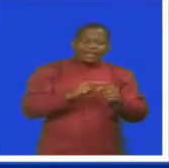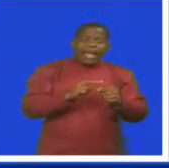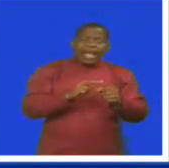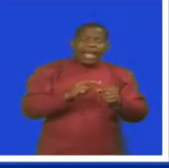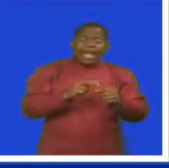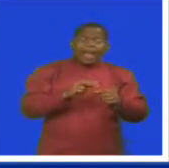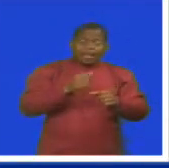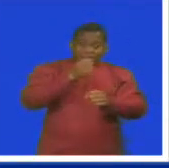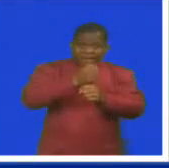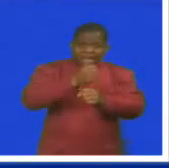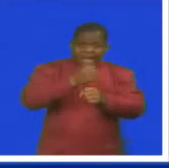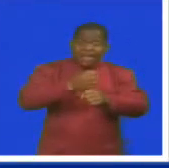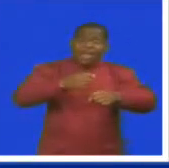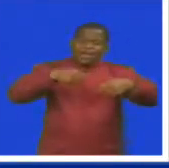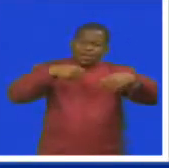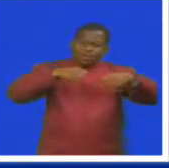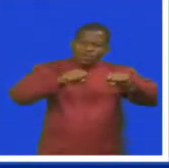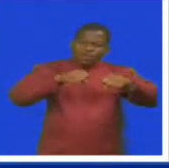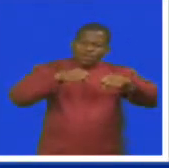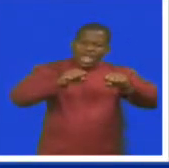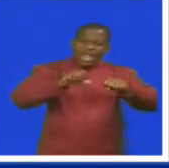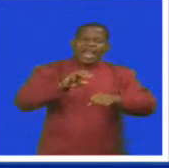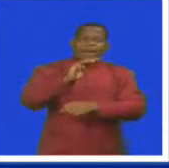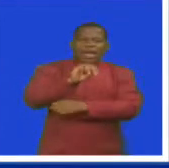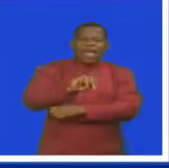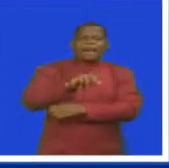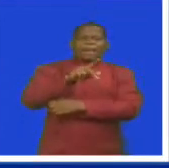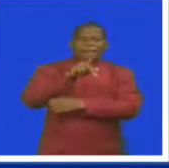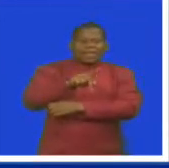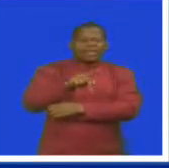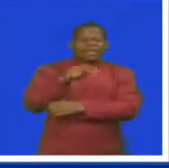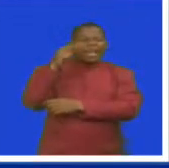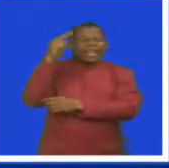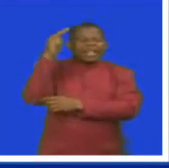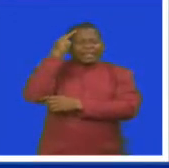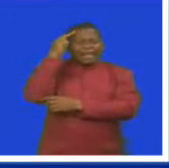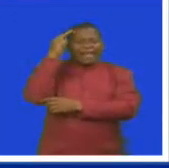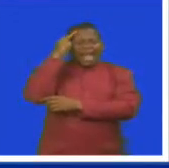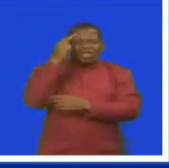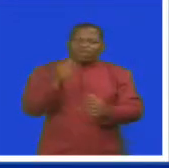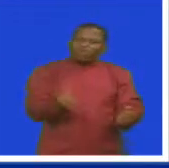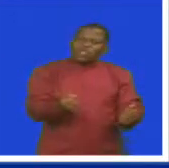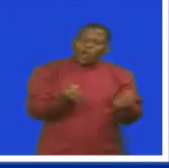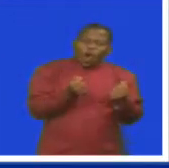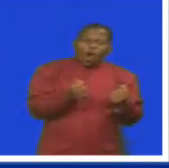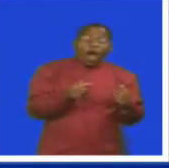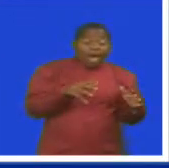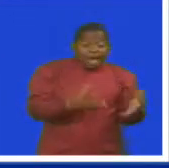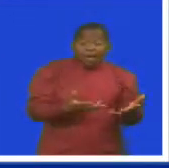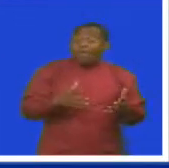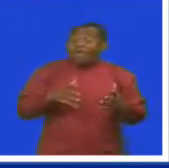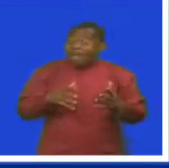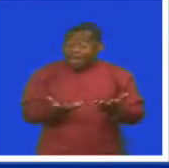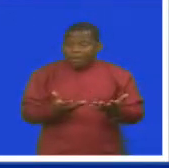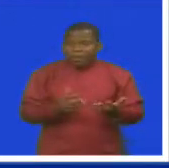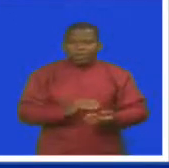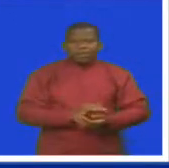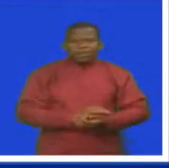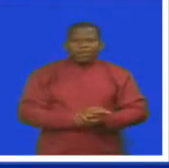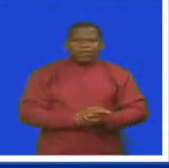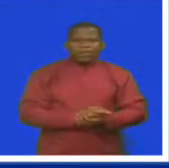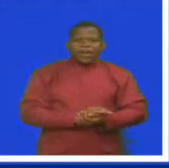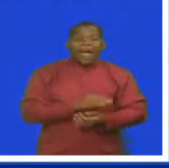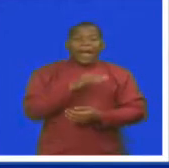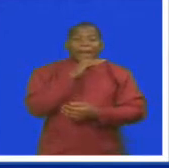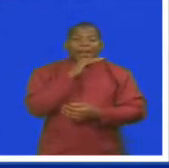bahlonishwa bayibamba njani bayay understand yini ukuthi singayiqinisa kanjani kuze kubethe lokuba negap nesikhala emkhathini